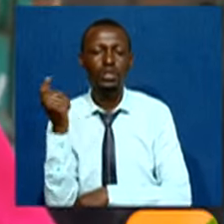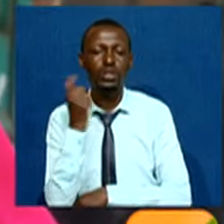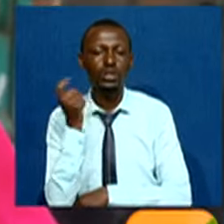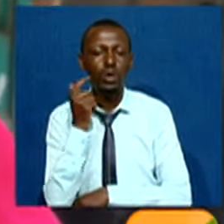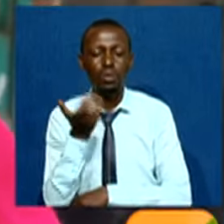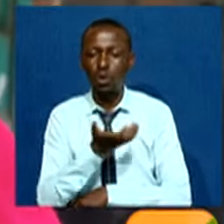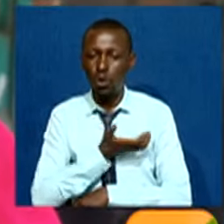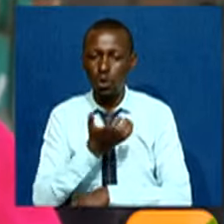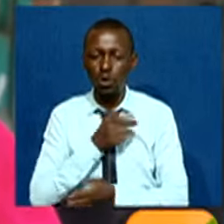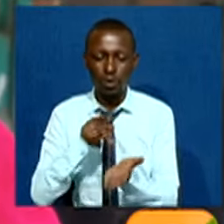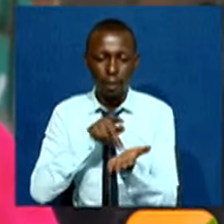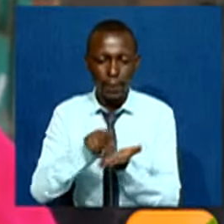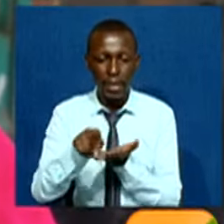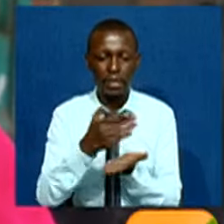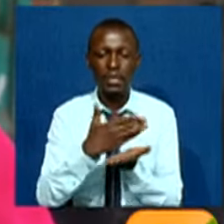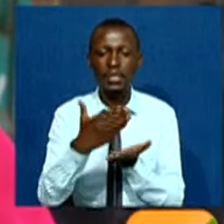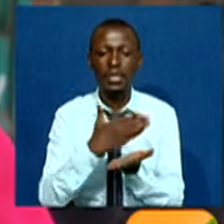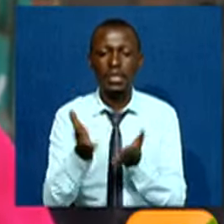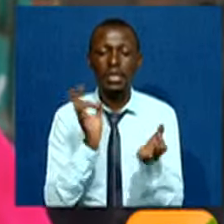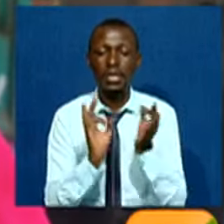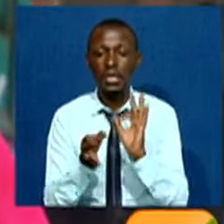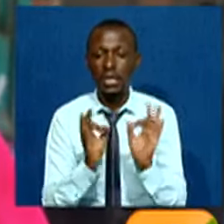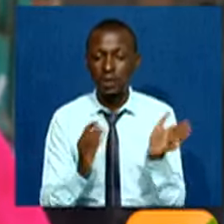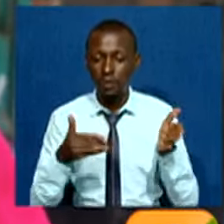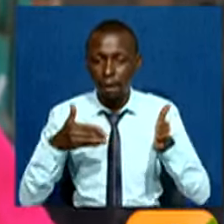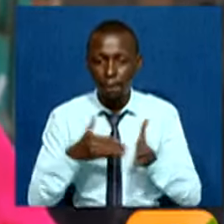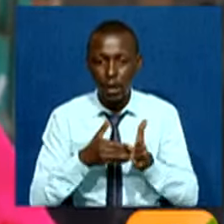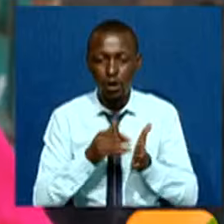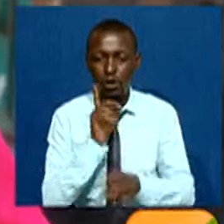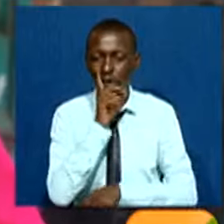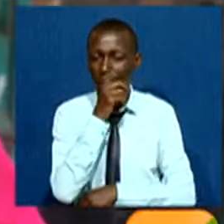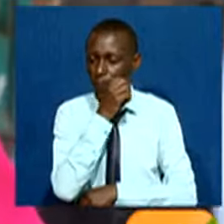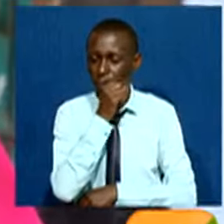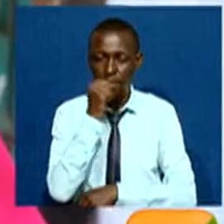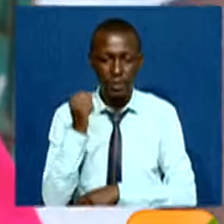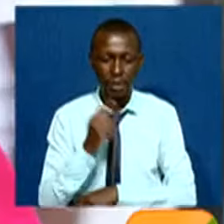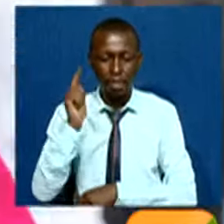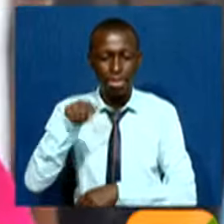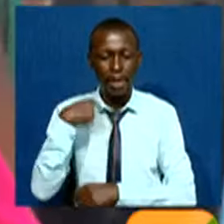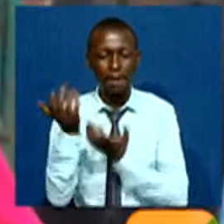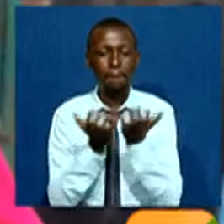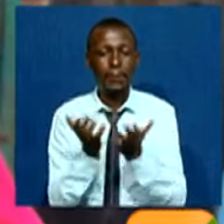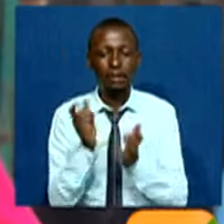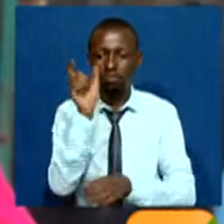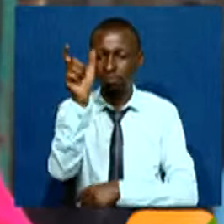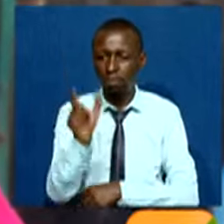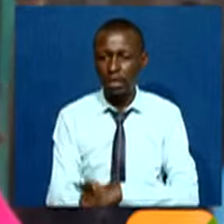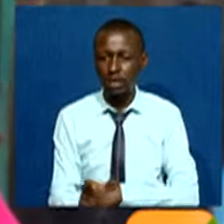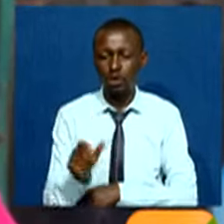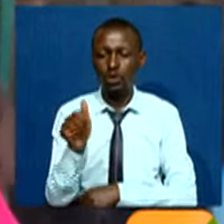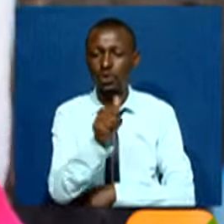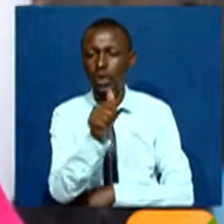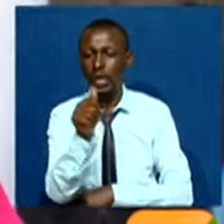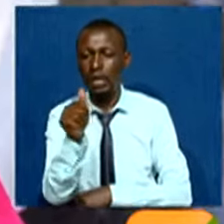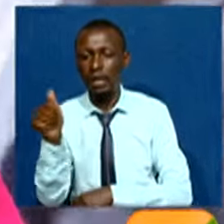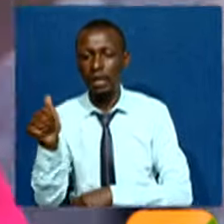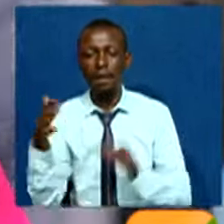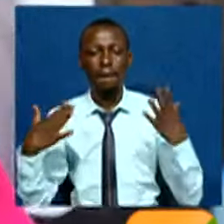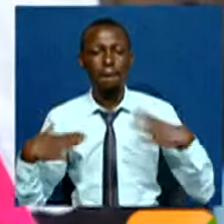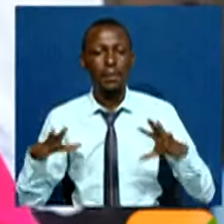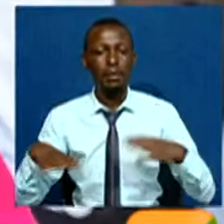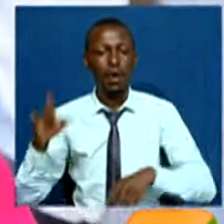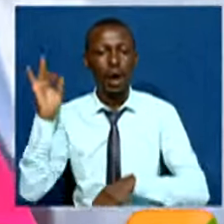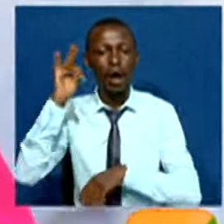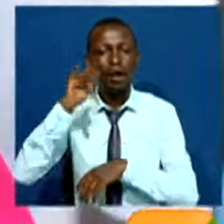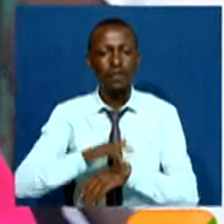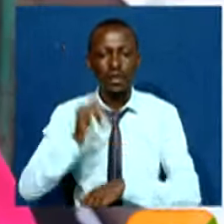tunawalipa rent. Kwa hivyo ungefungwa ama ungepigwa marufuku kutoka mimi mwanabiashara mpaka yule mkaaji wa hapa pia angeadhirika,